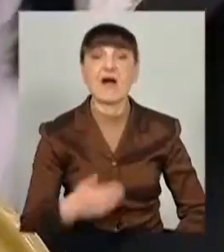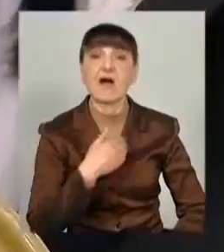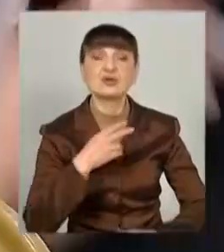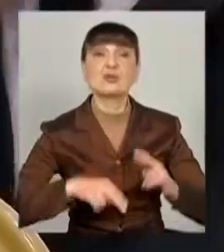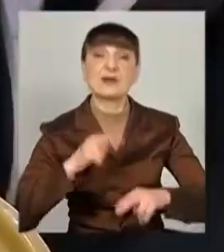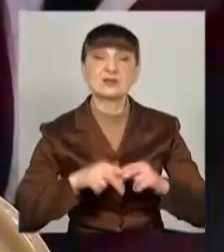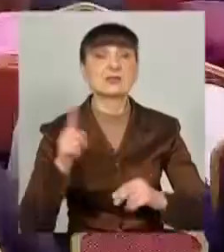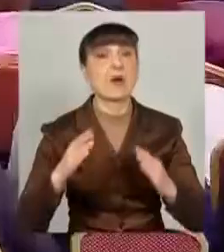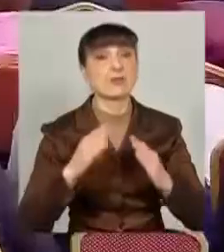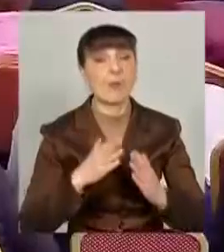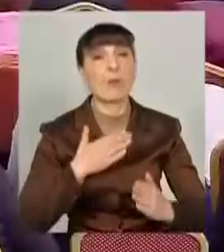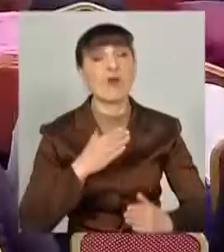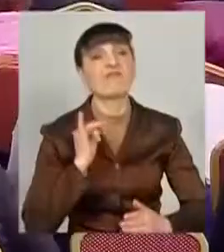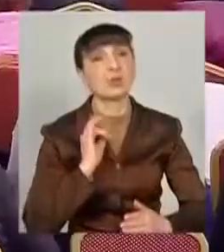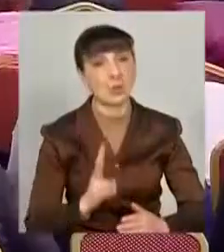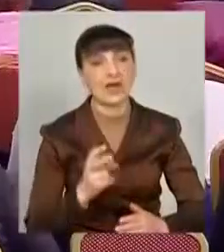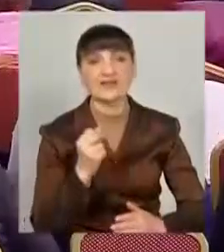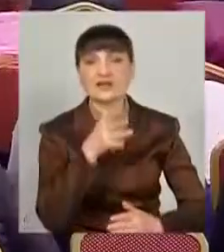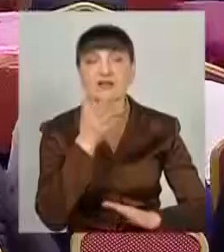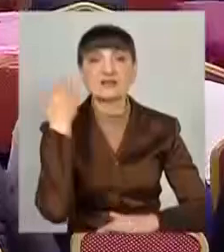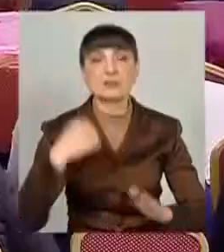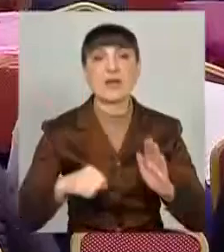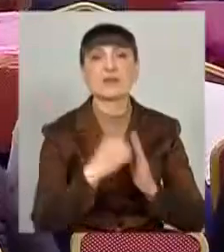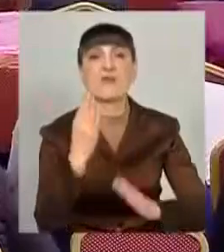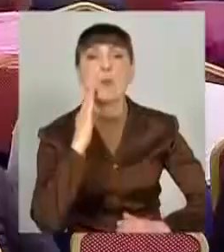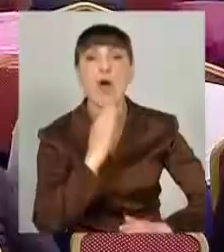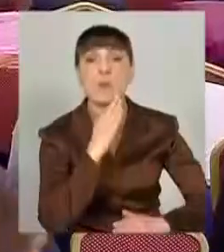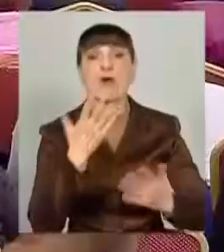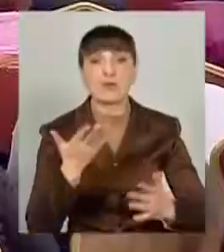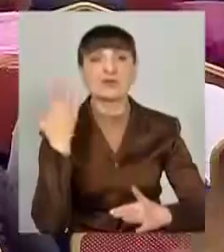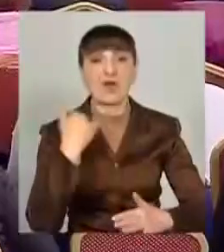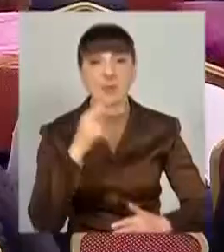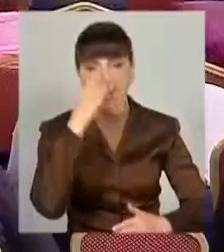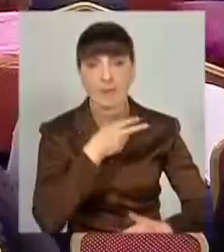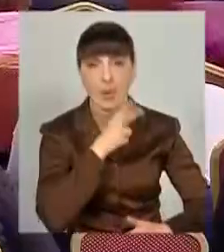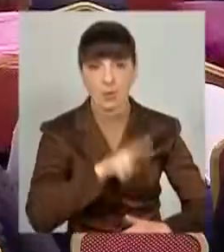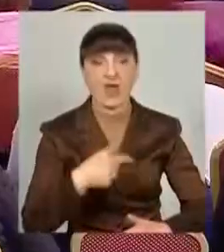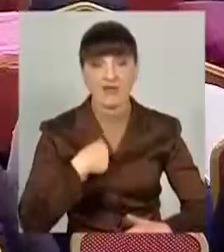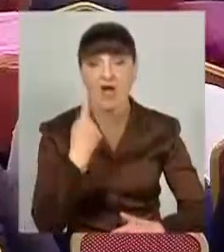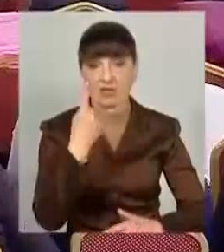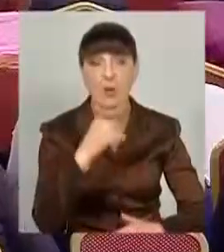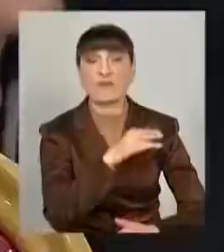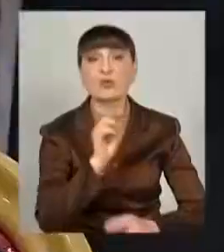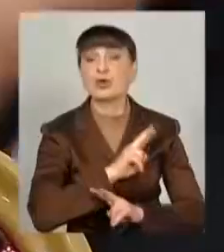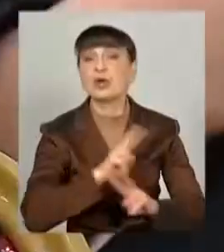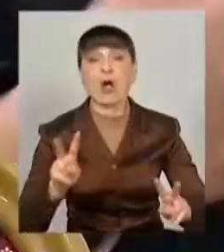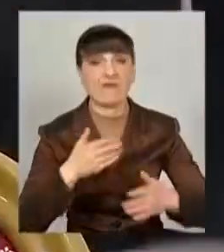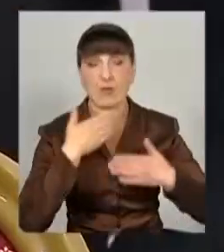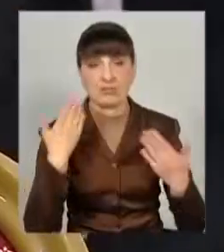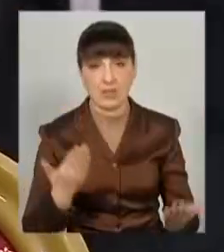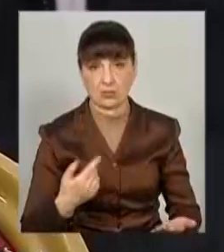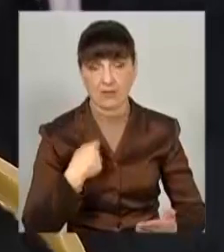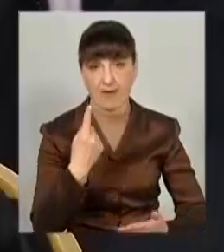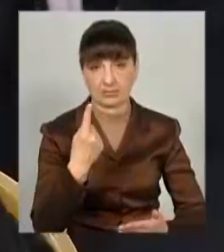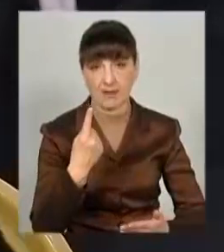построить там дом моим внукам 12 лет назад погибло их мать вот недавно умер и отец кроме меня у внуков никого и ничего больше